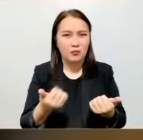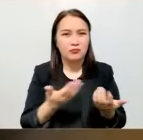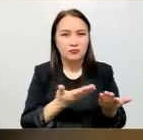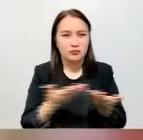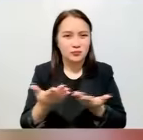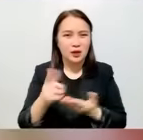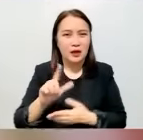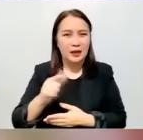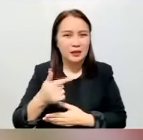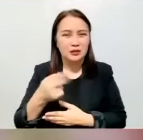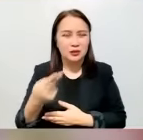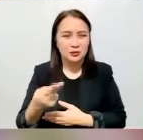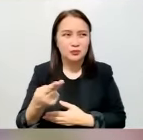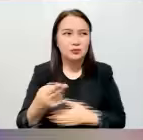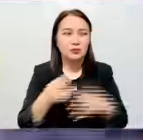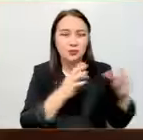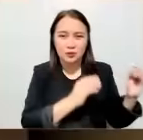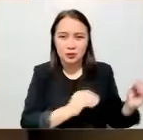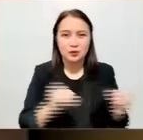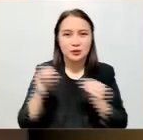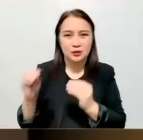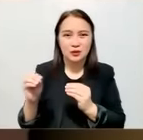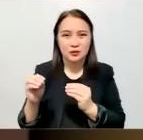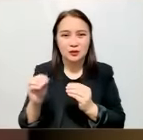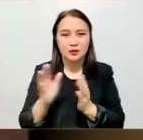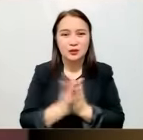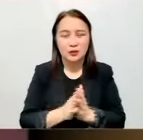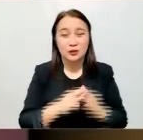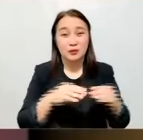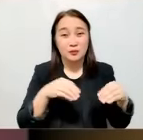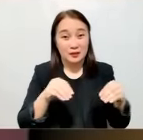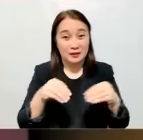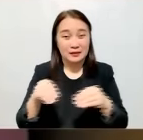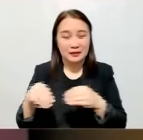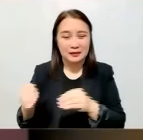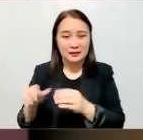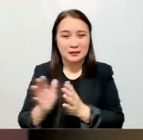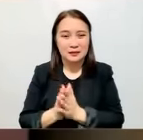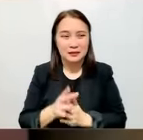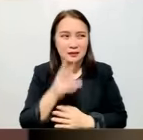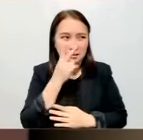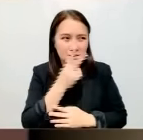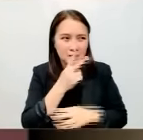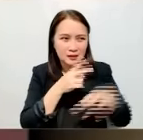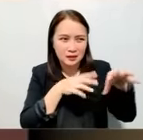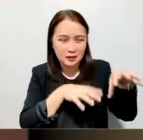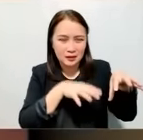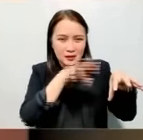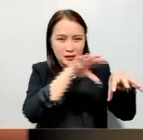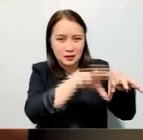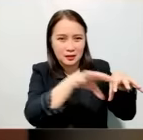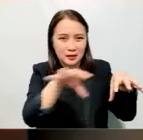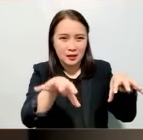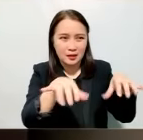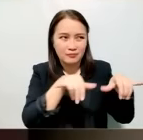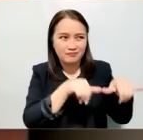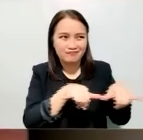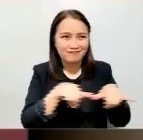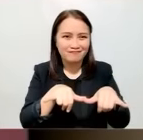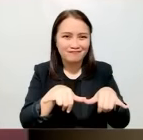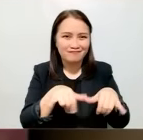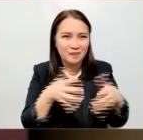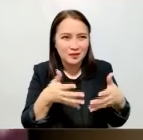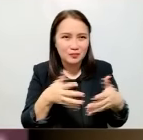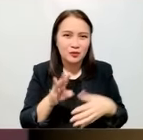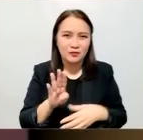saan ililipat ang mga tindahan. Kung makikita ninyo, bawat may sukat na mga